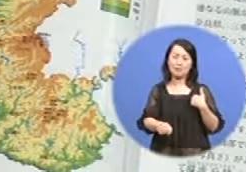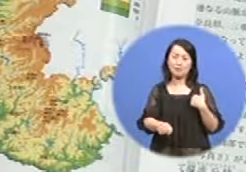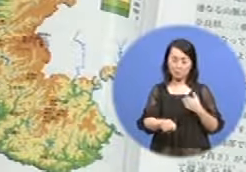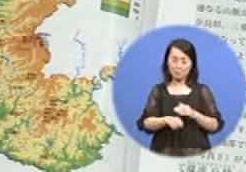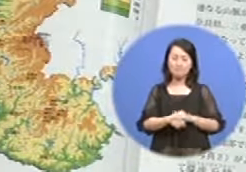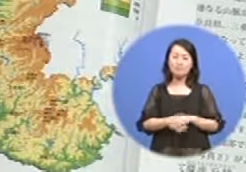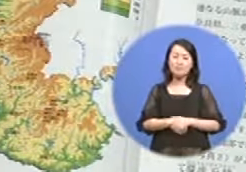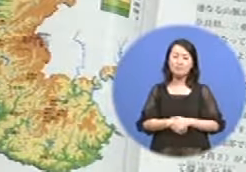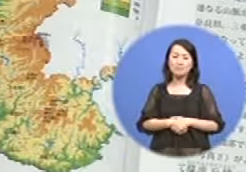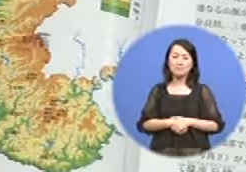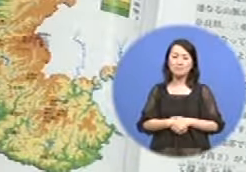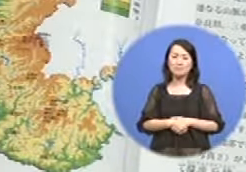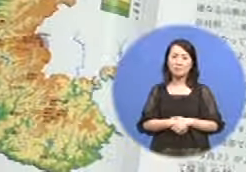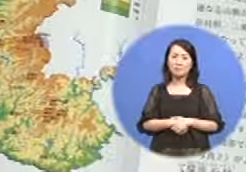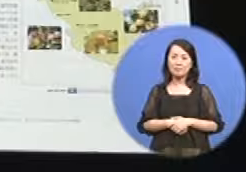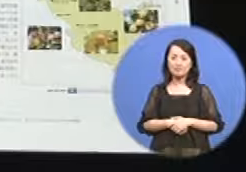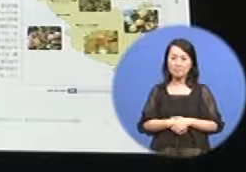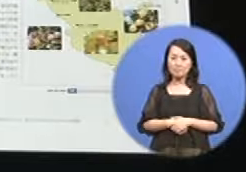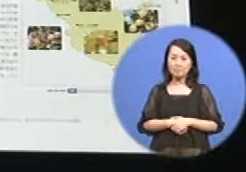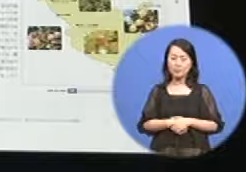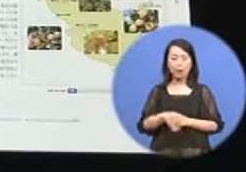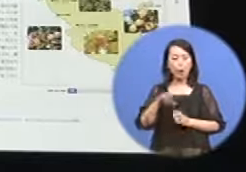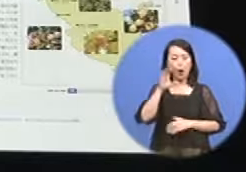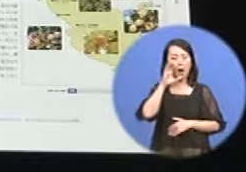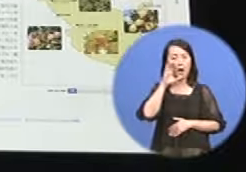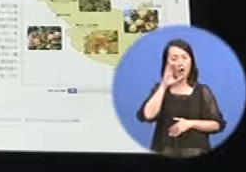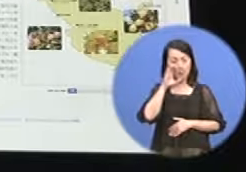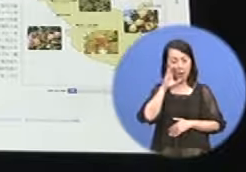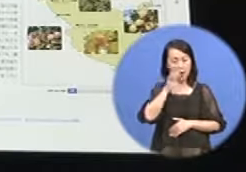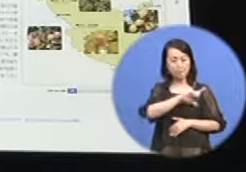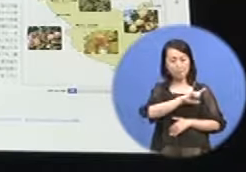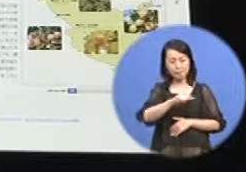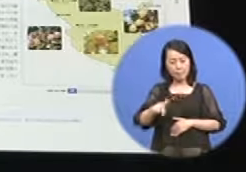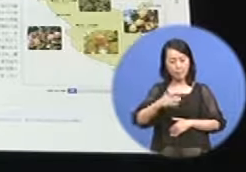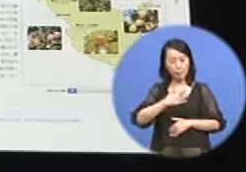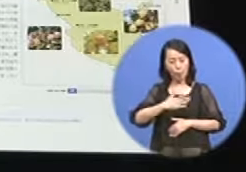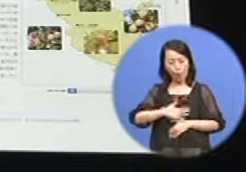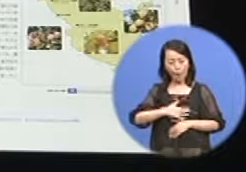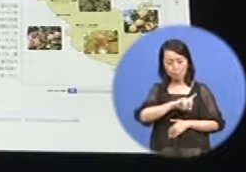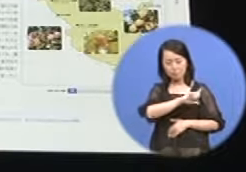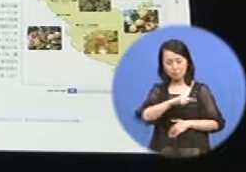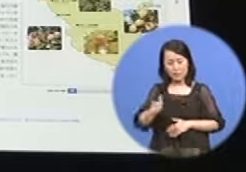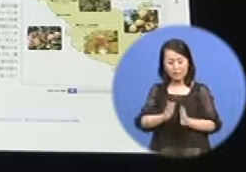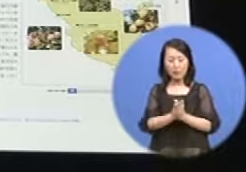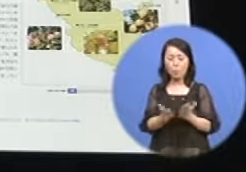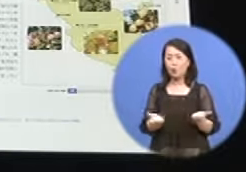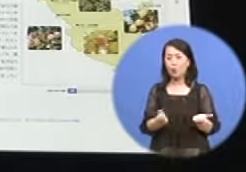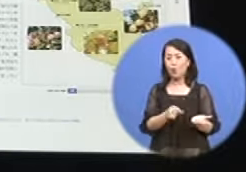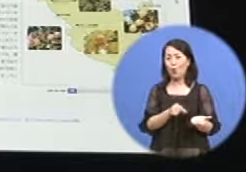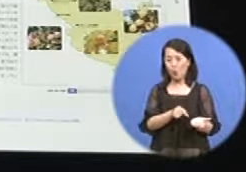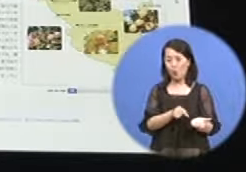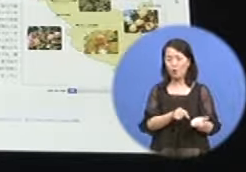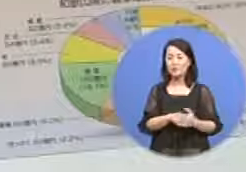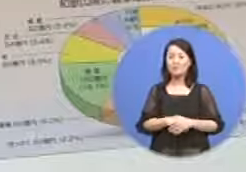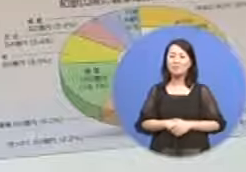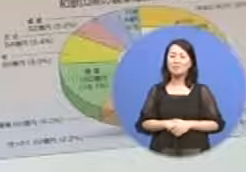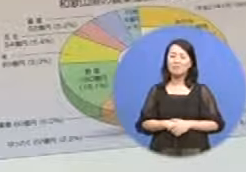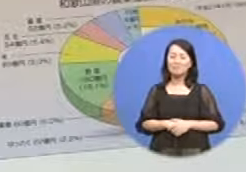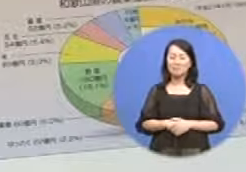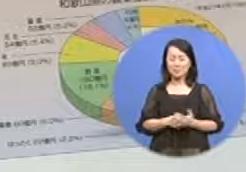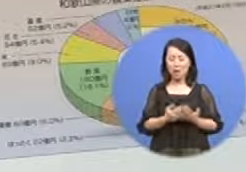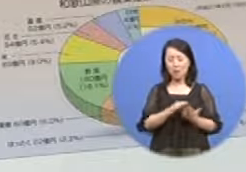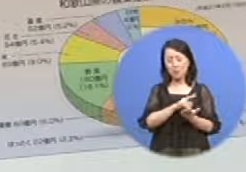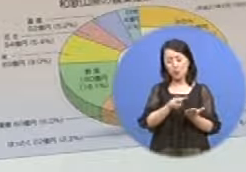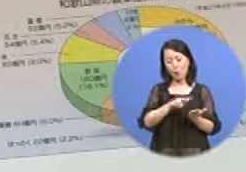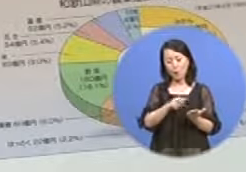ありませんけどね、そうすると和歌山の何でも分かる何でも長なんです、 はい、 したがってそれをね勉強